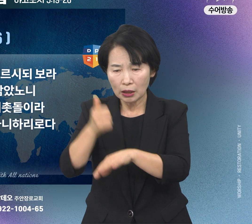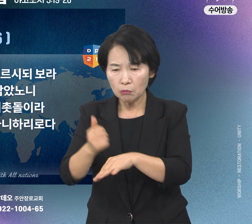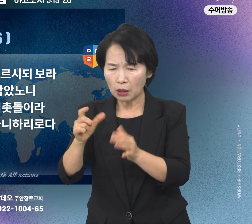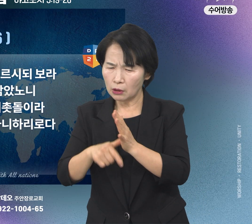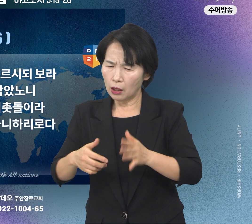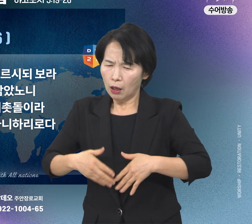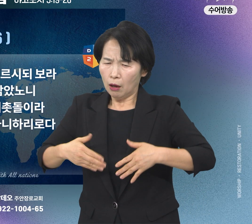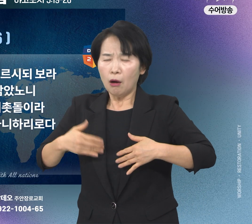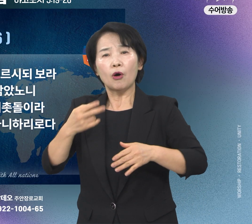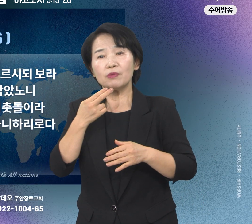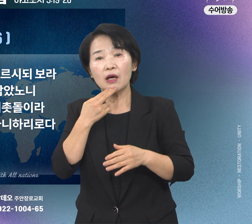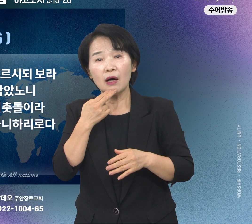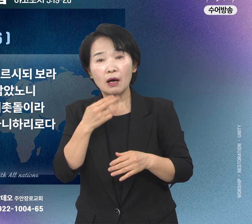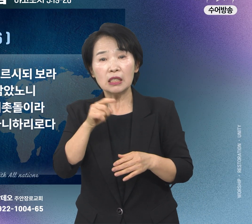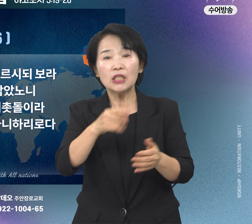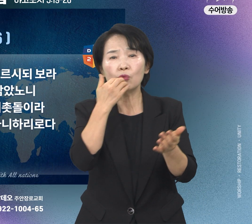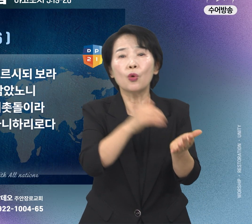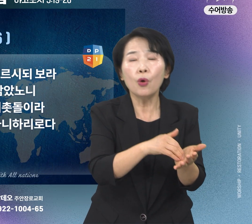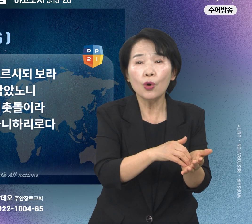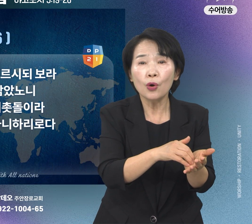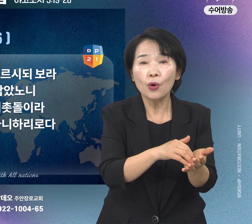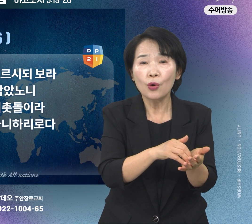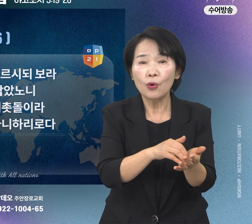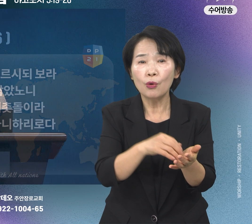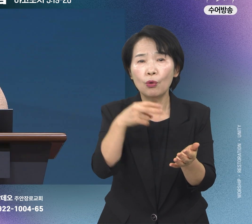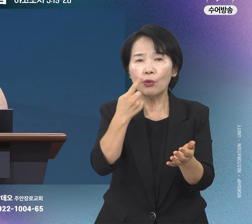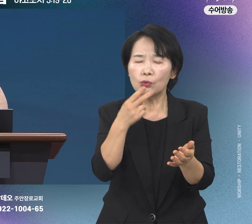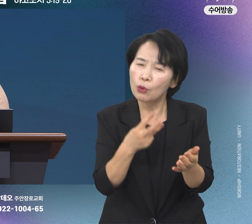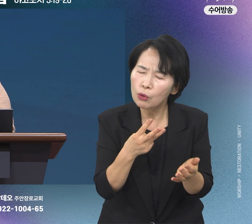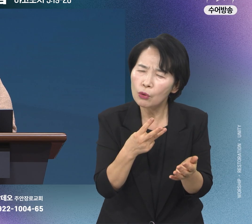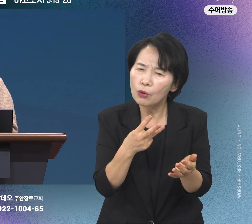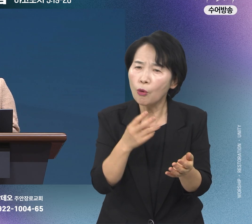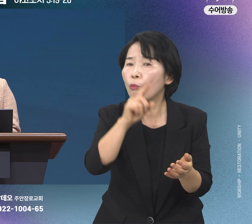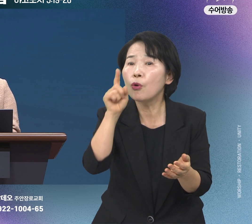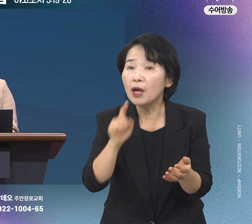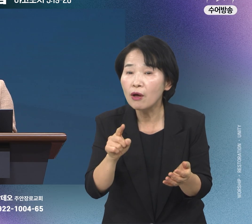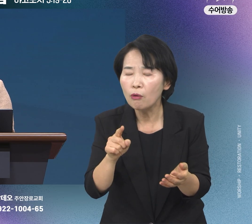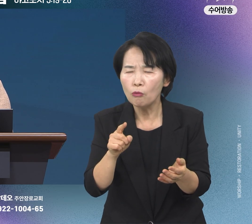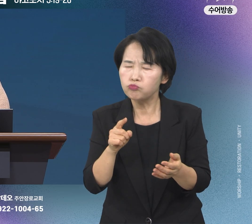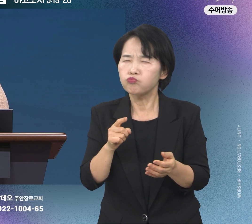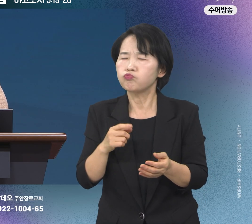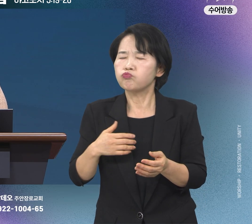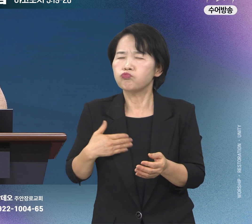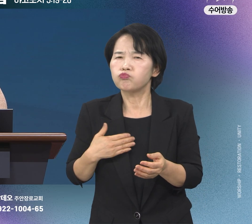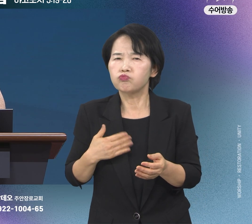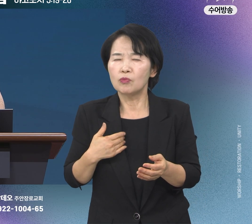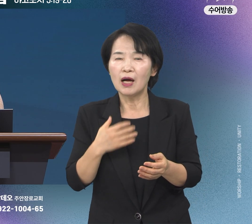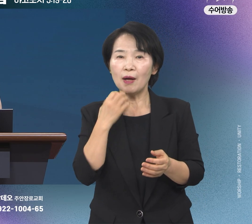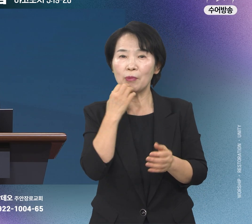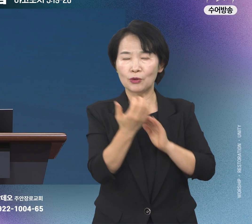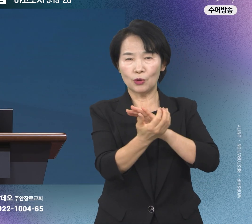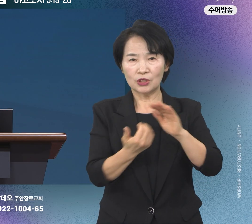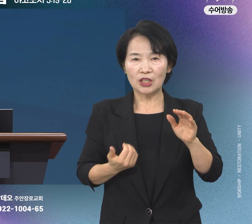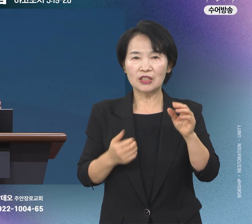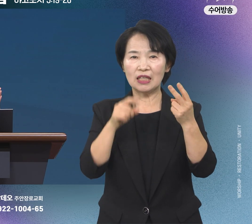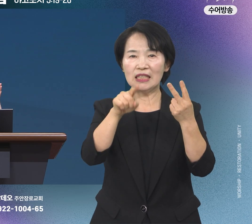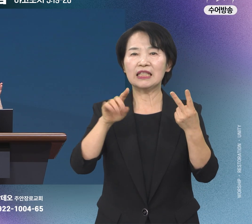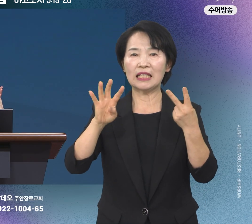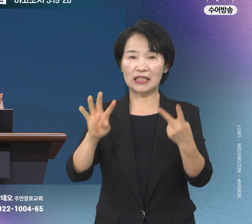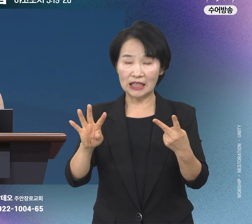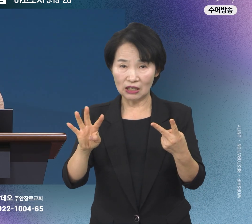된대요, 자매님. 근데 이 돌이 뭔지를 알아요? 모르겠는데요. 그러더니 베드로전서 2장 4절에